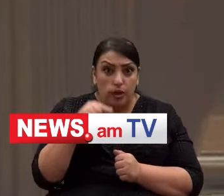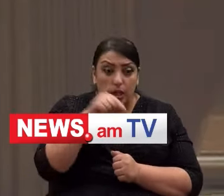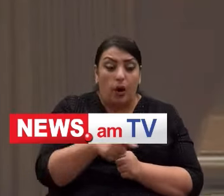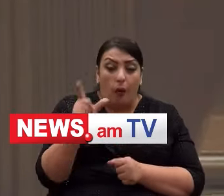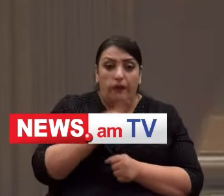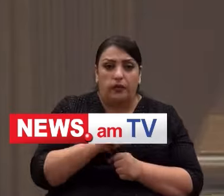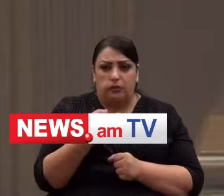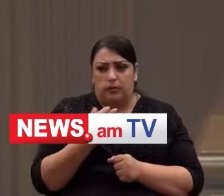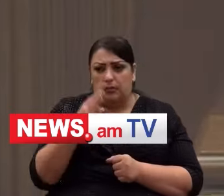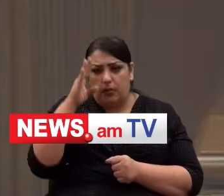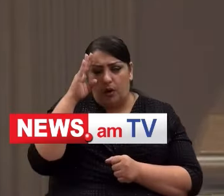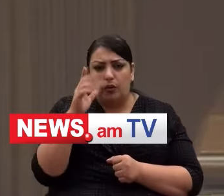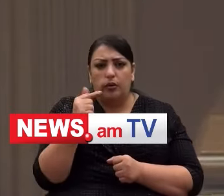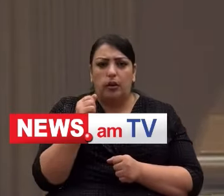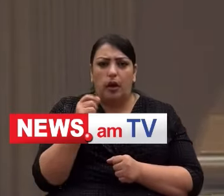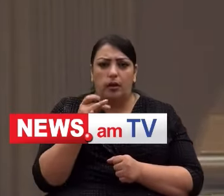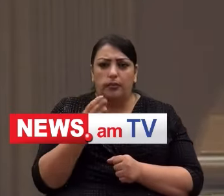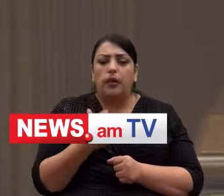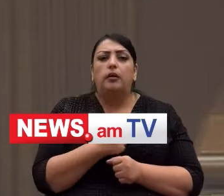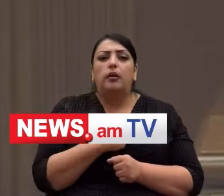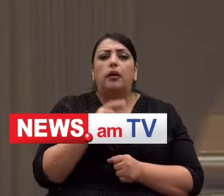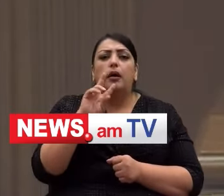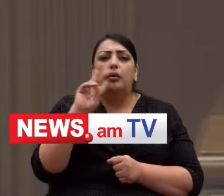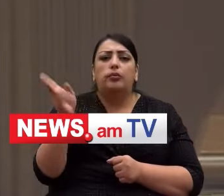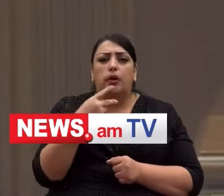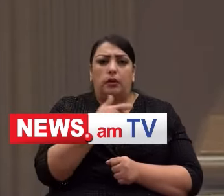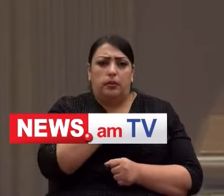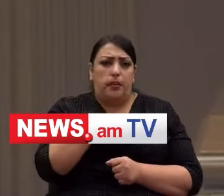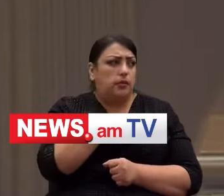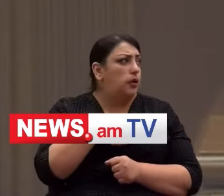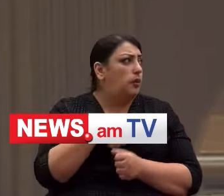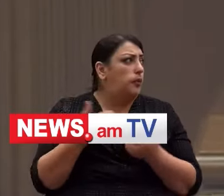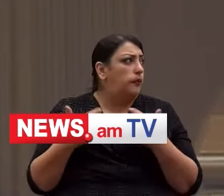Քարեմյան, 200 տարի պատգամավոր եմ։